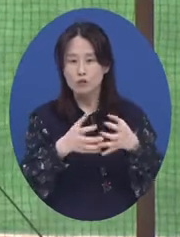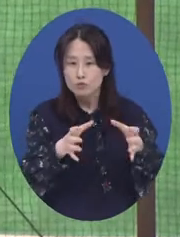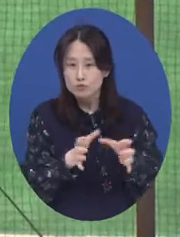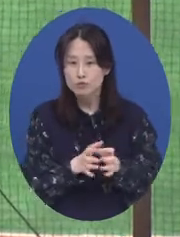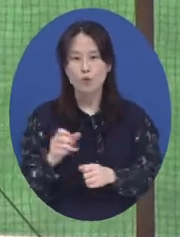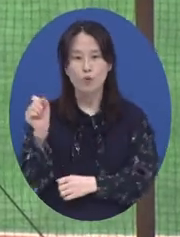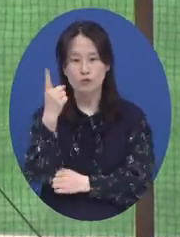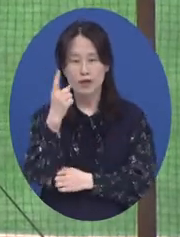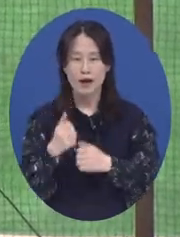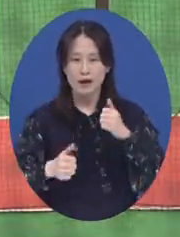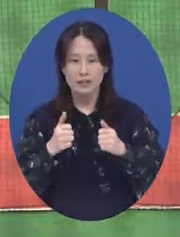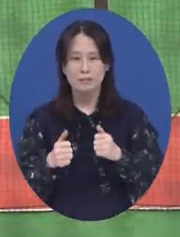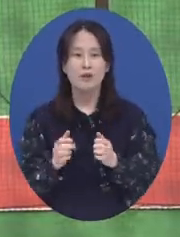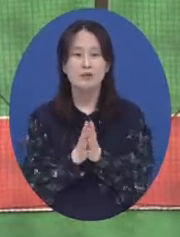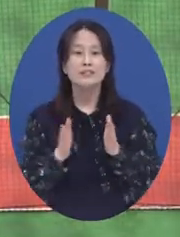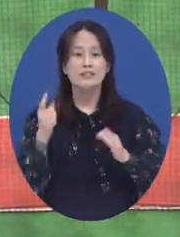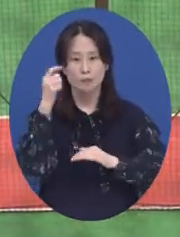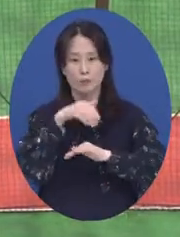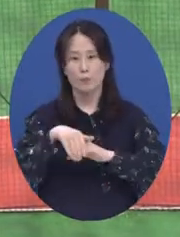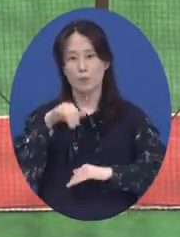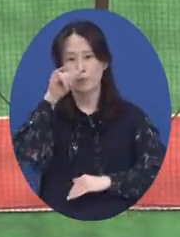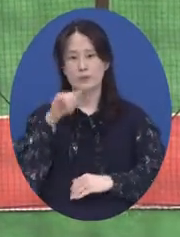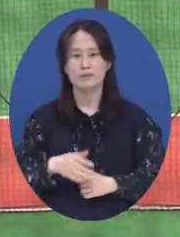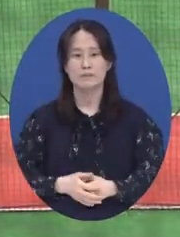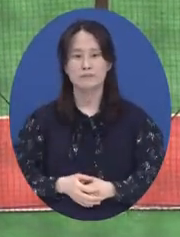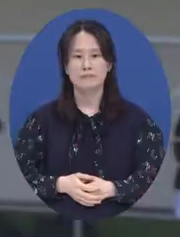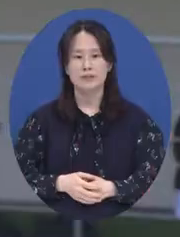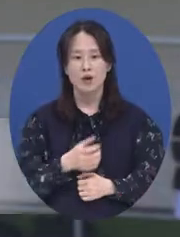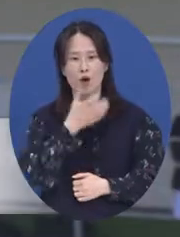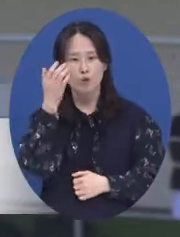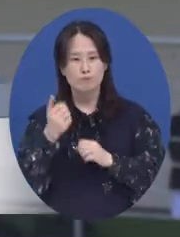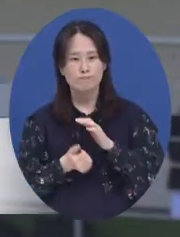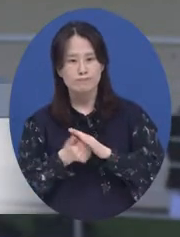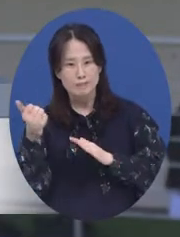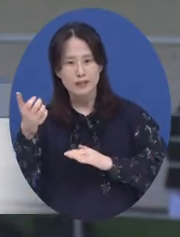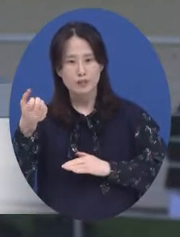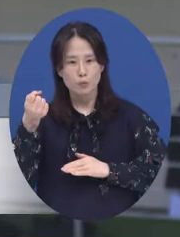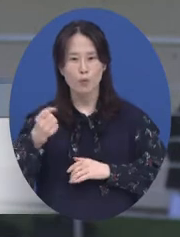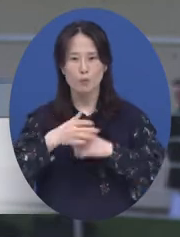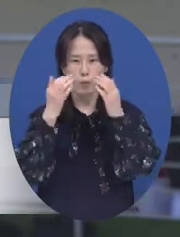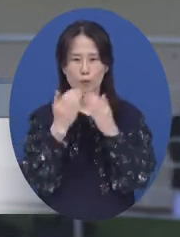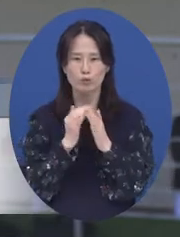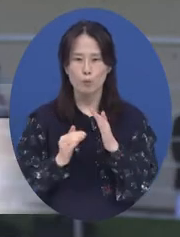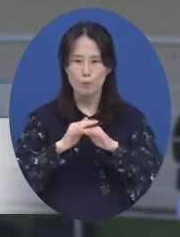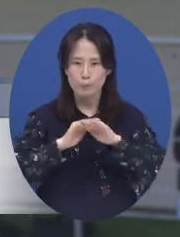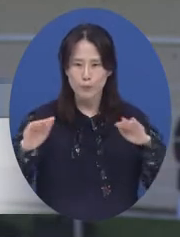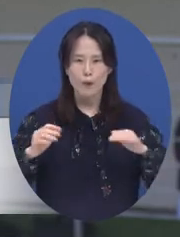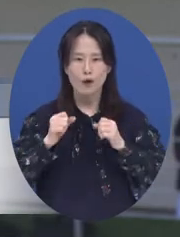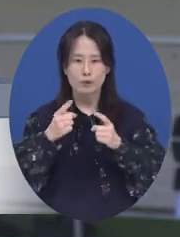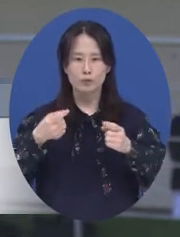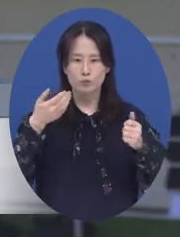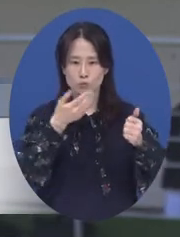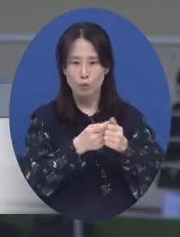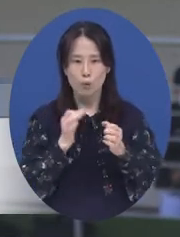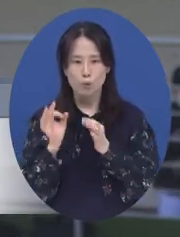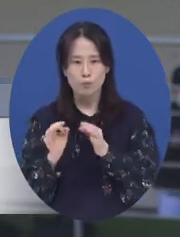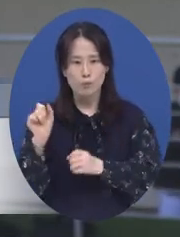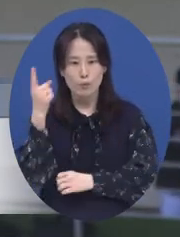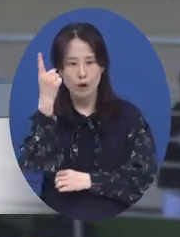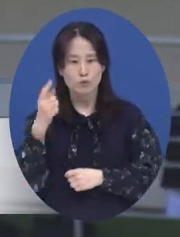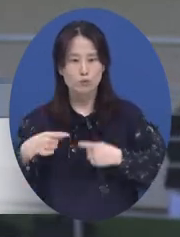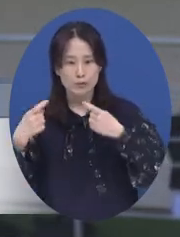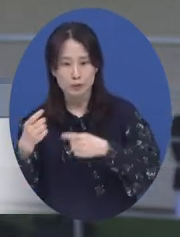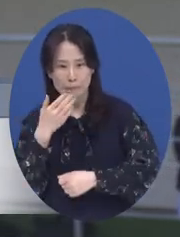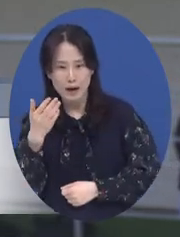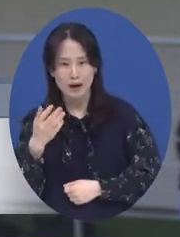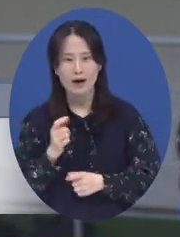2군팀, 대학 야구팀과의 교류전도 실시할 계획입니다. 그 꿈과 희망을 가지고 모두 공정한 기회가 주어져서